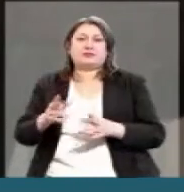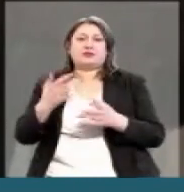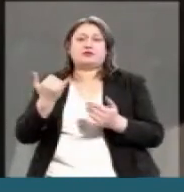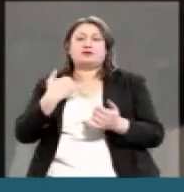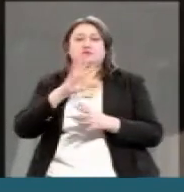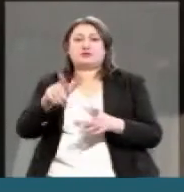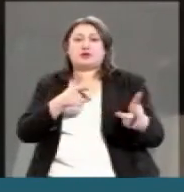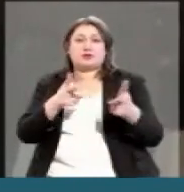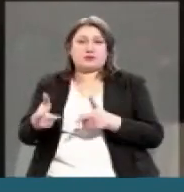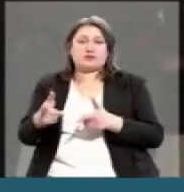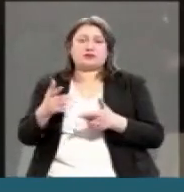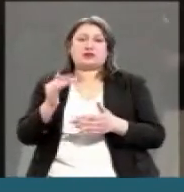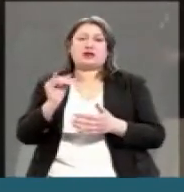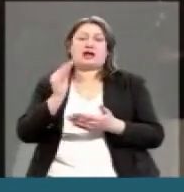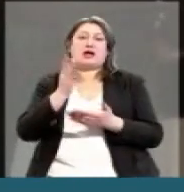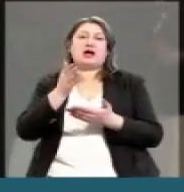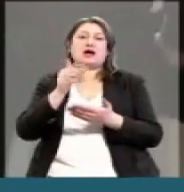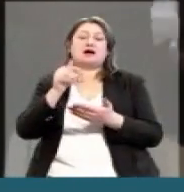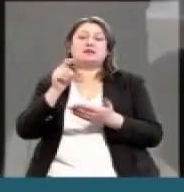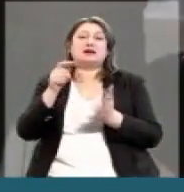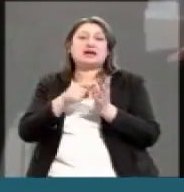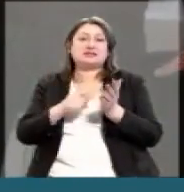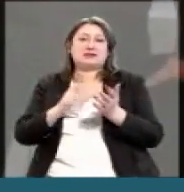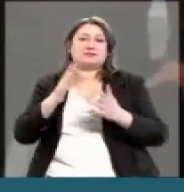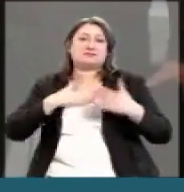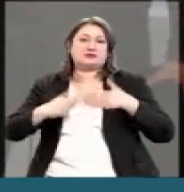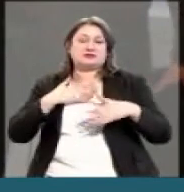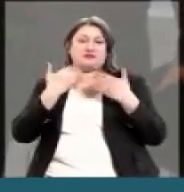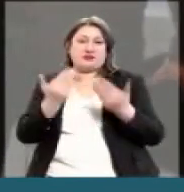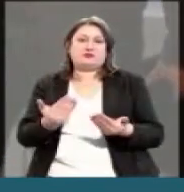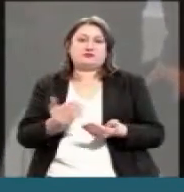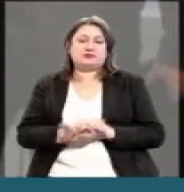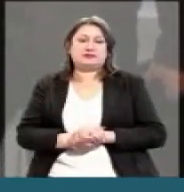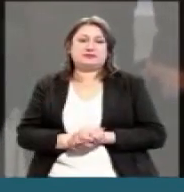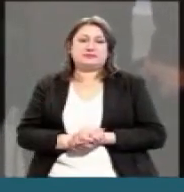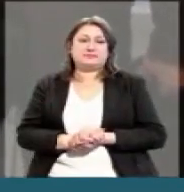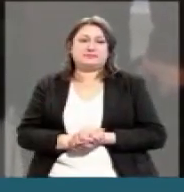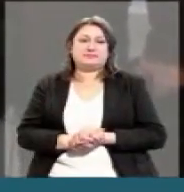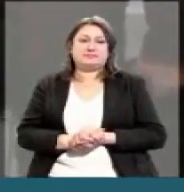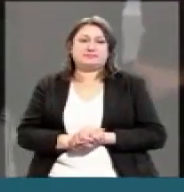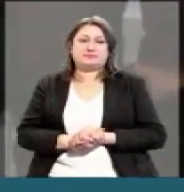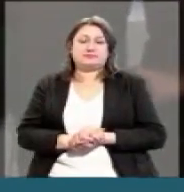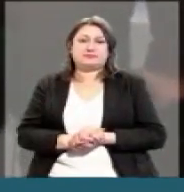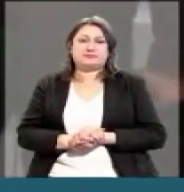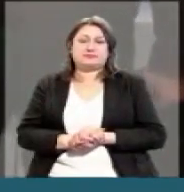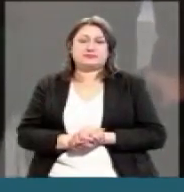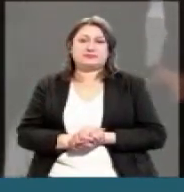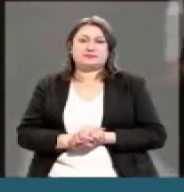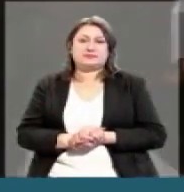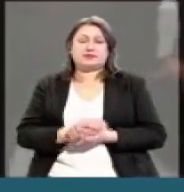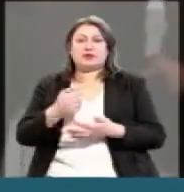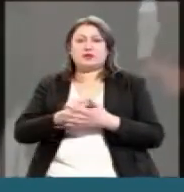керек. Сол негізгі мәселе. Қалған сол үш үйді де сол жылдың аяғынан бітіреміз. Көп